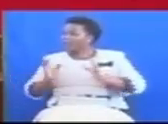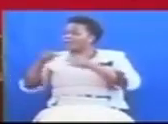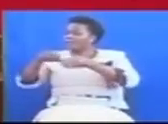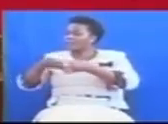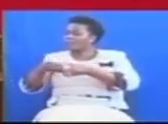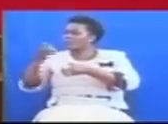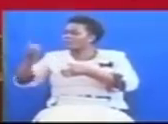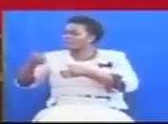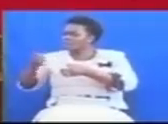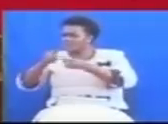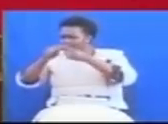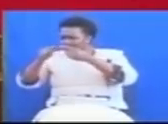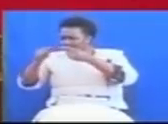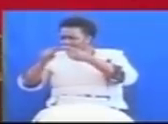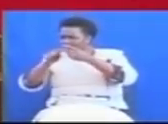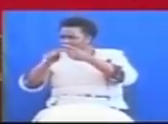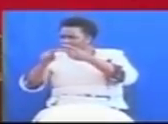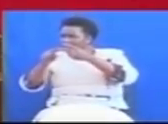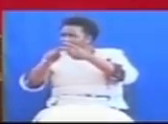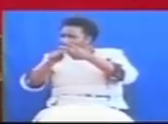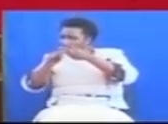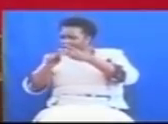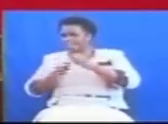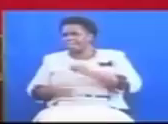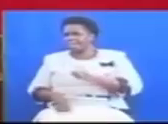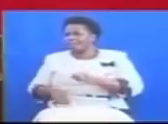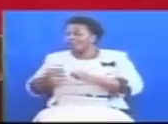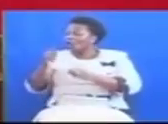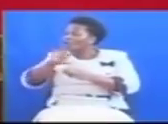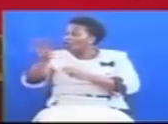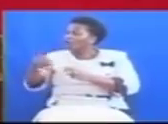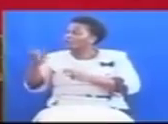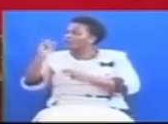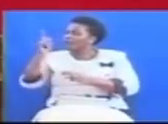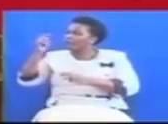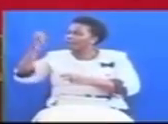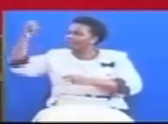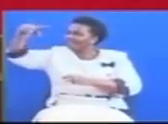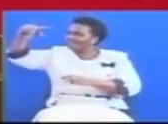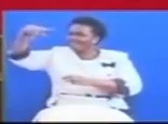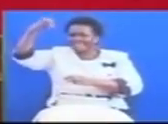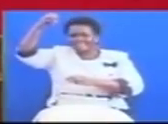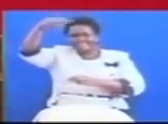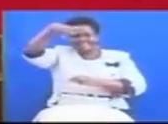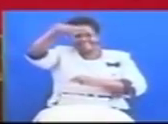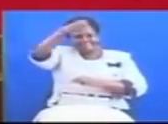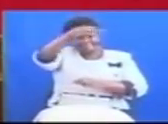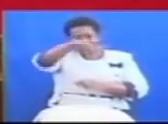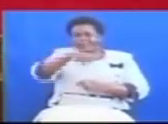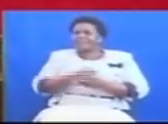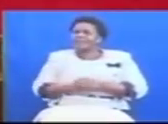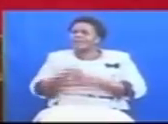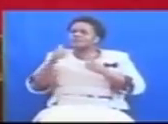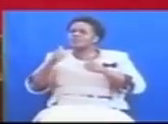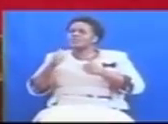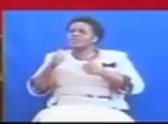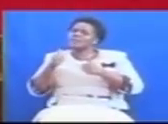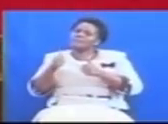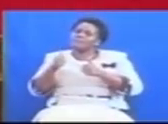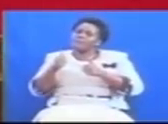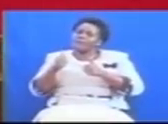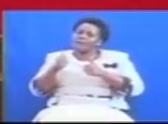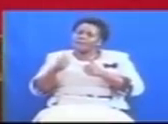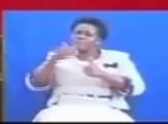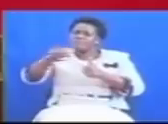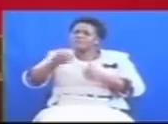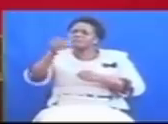Dinganayo, Ikuvala, lakini maeneo hayo pia tumewasha umeme, na wiki hii tutawasha umeme katika maeneo ya Ngelango, Itungi na Mlafu. Lakini